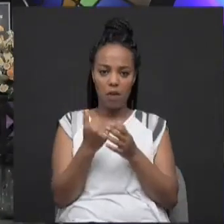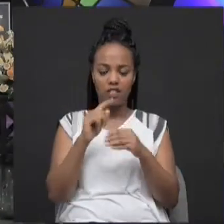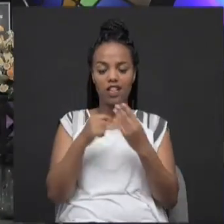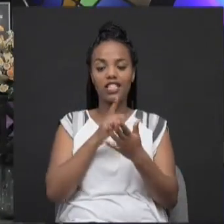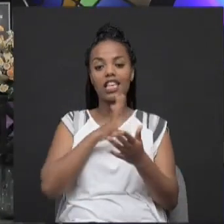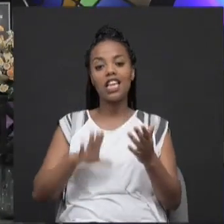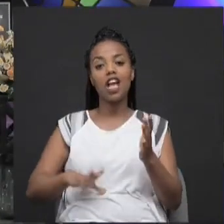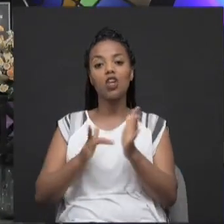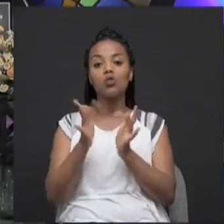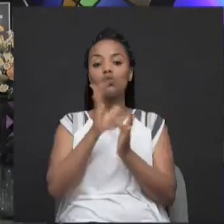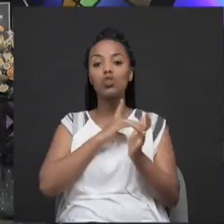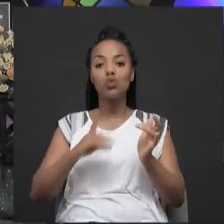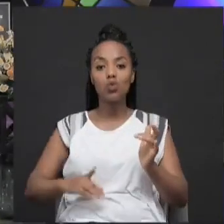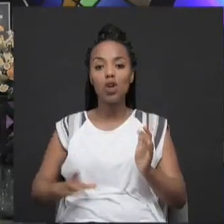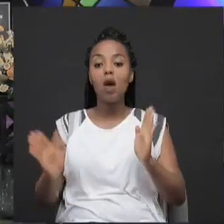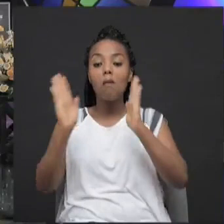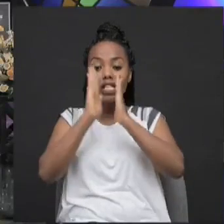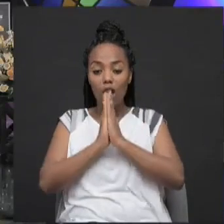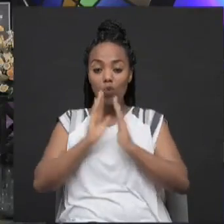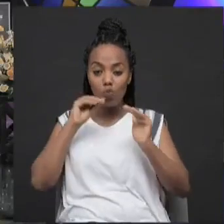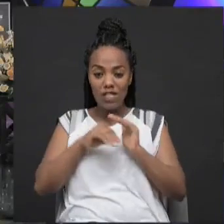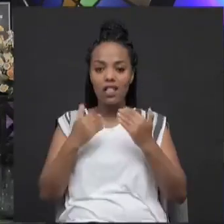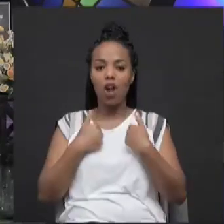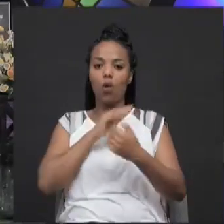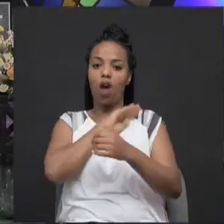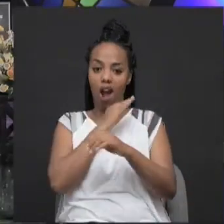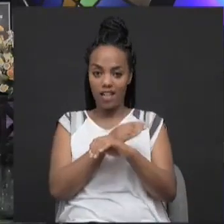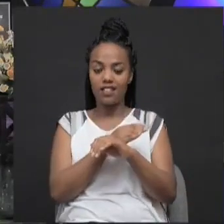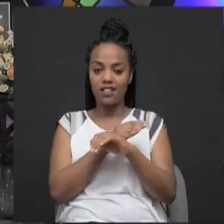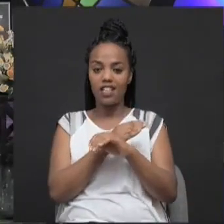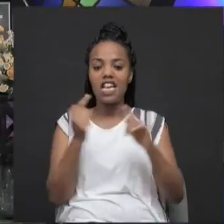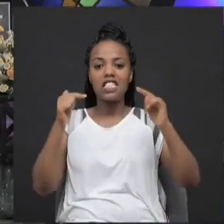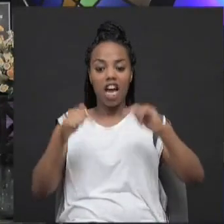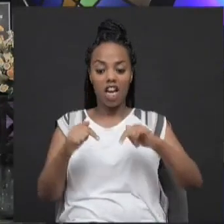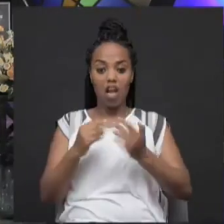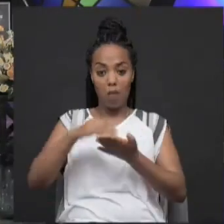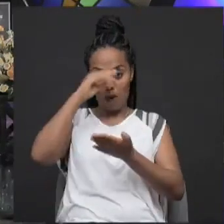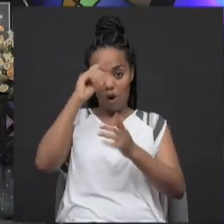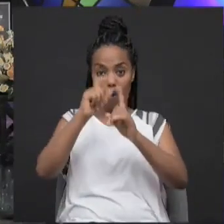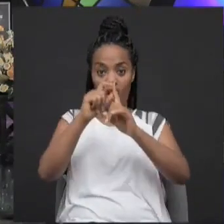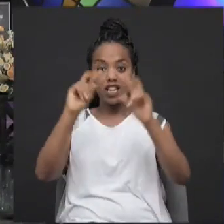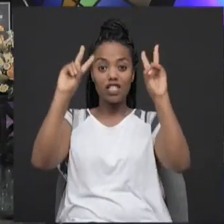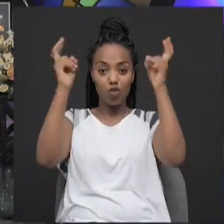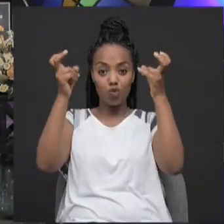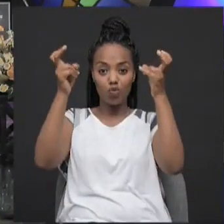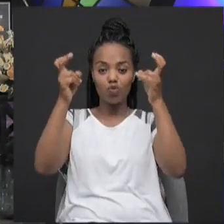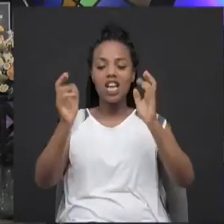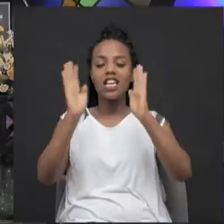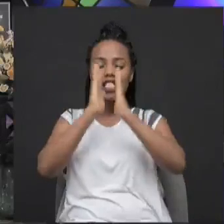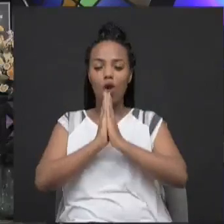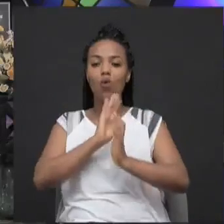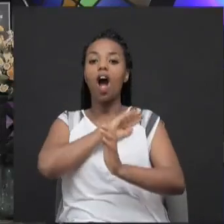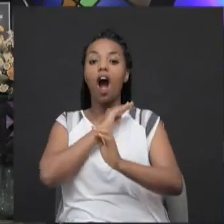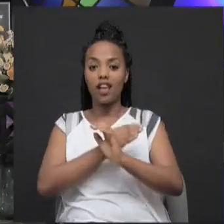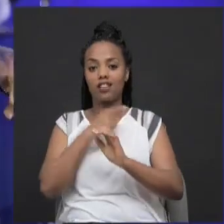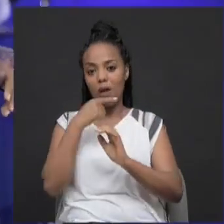ክርስቶስ በጸሎት ውስጥ ያለውን ኃይል ዛሬ የምንካፈለው ቃል ርዕሱ የጸሎት ኃይል የሚል